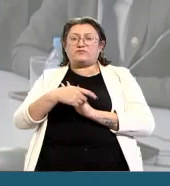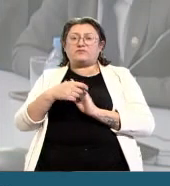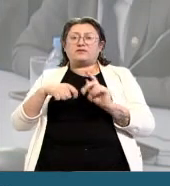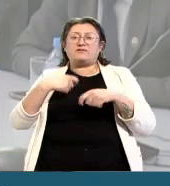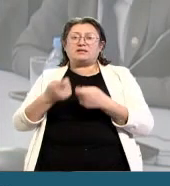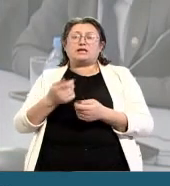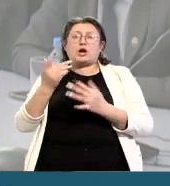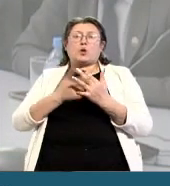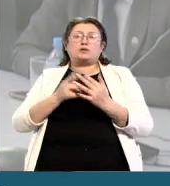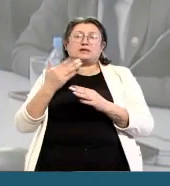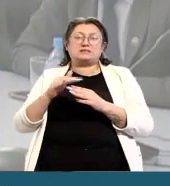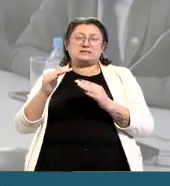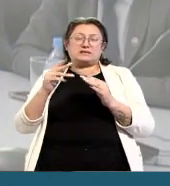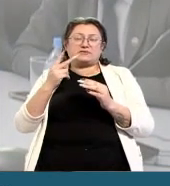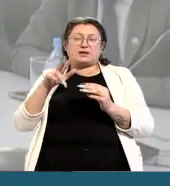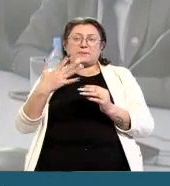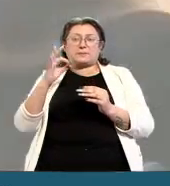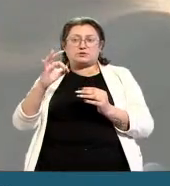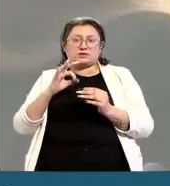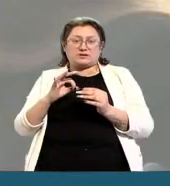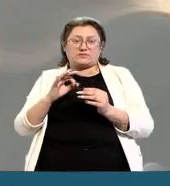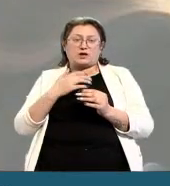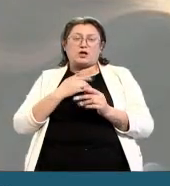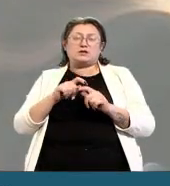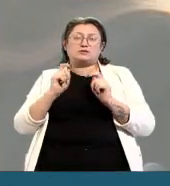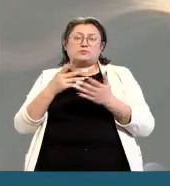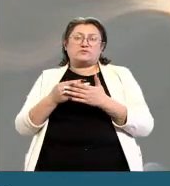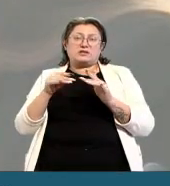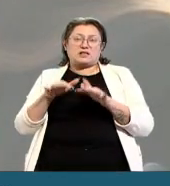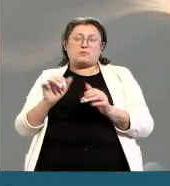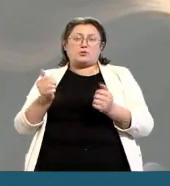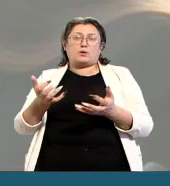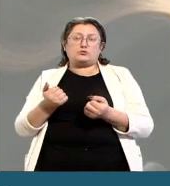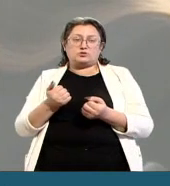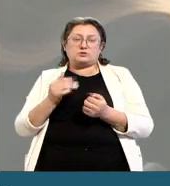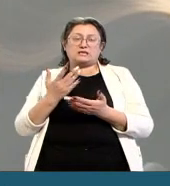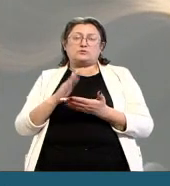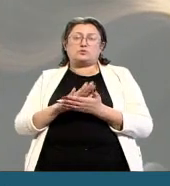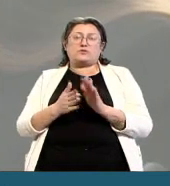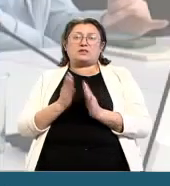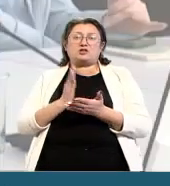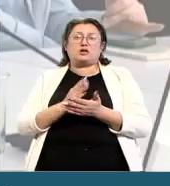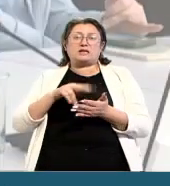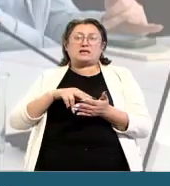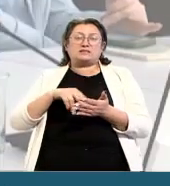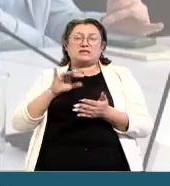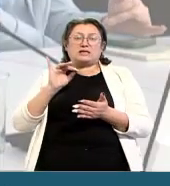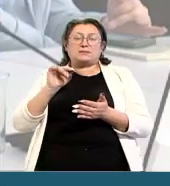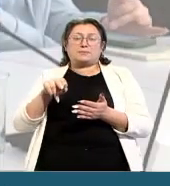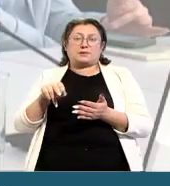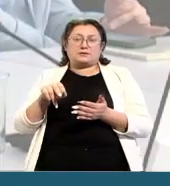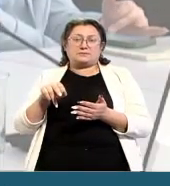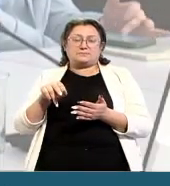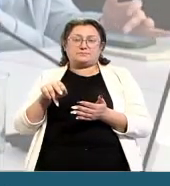льготные микрокредиты под 2,5% годовых. Желающие открыть собственное дело могут получить их при условии наличия регистрации в качестве